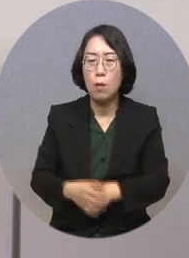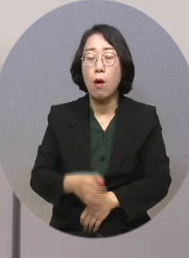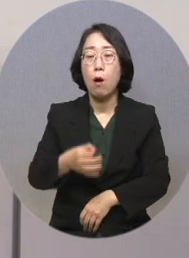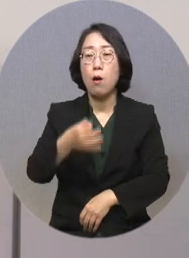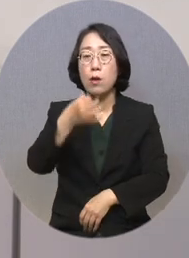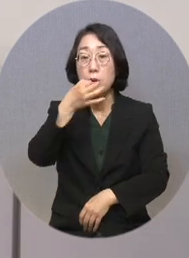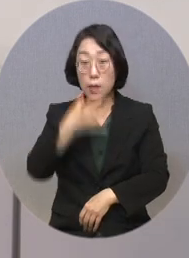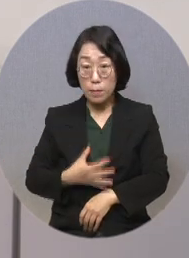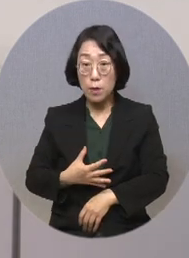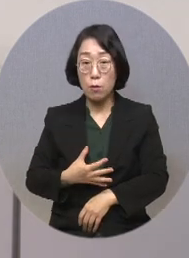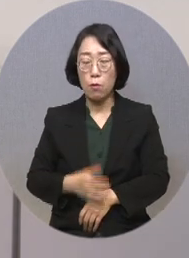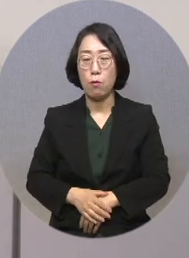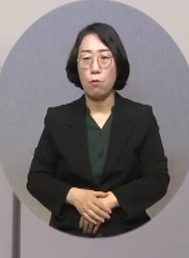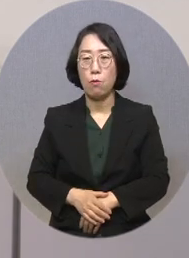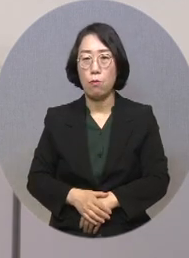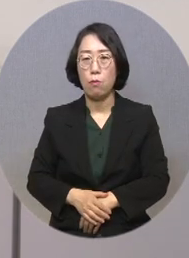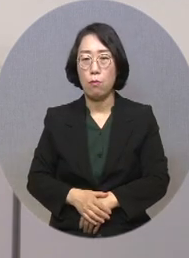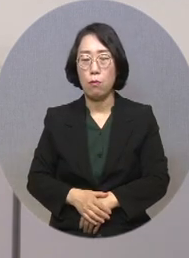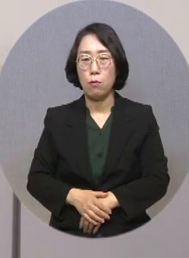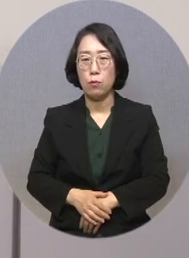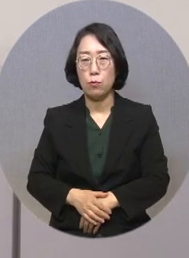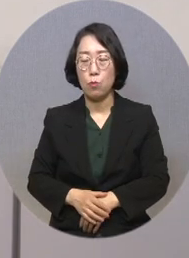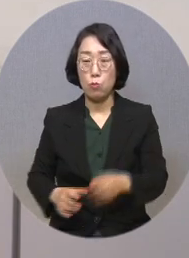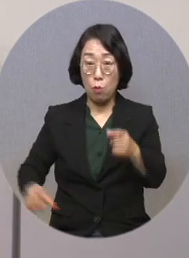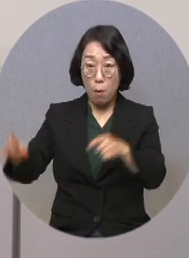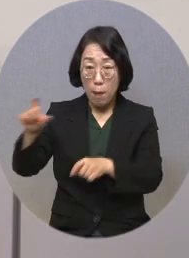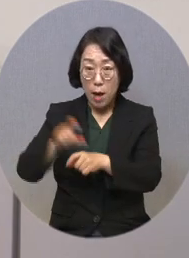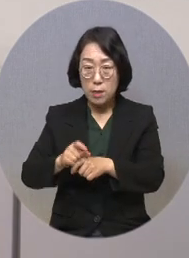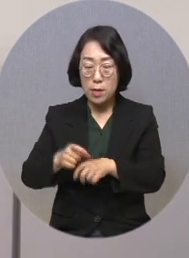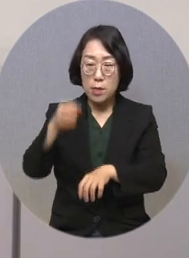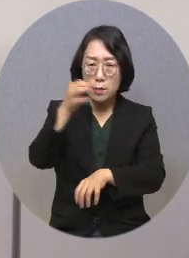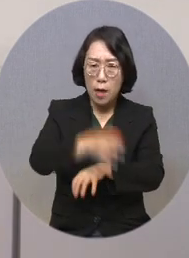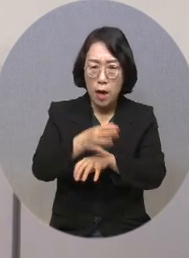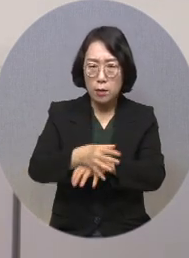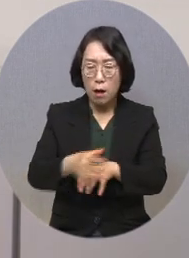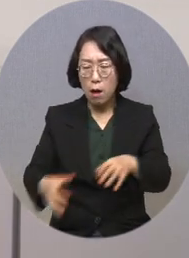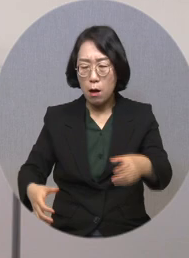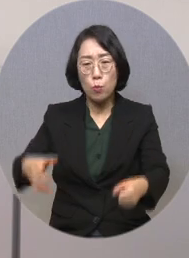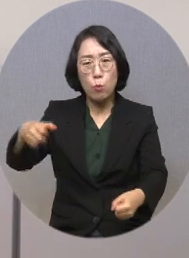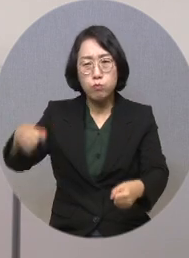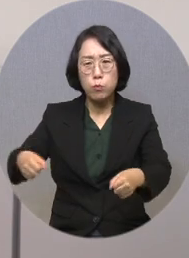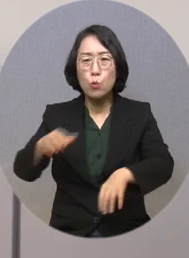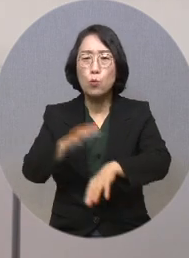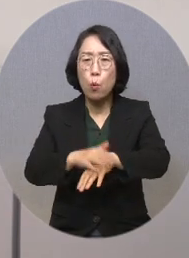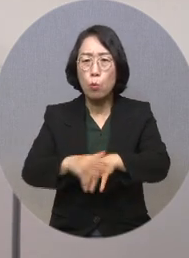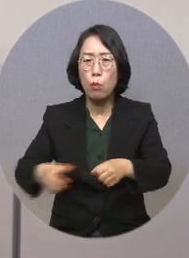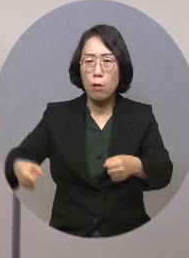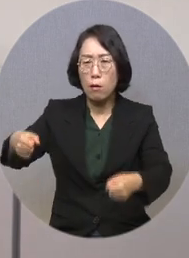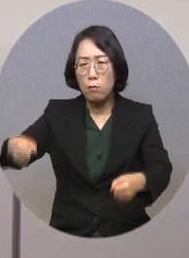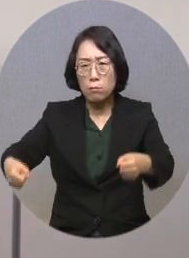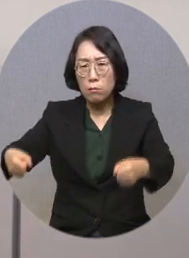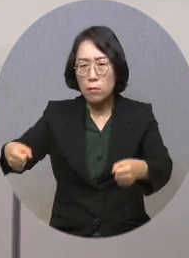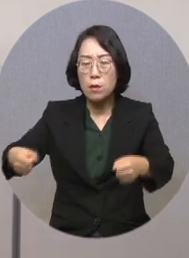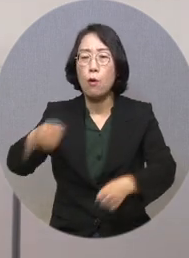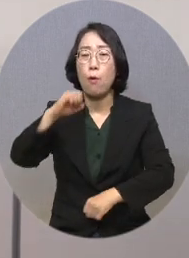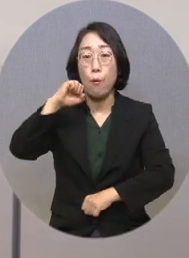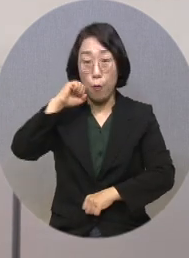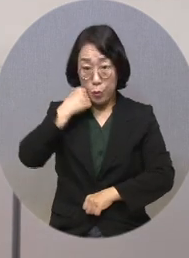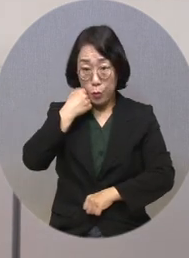어렵고 크고 많은 물건을 구매하는 데 주저할 수밖에 없습니다. 일부